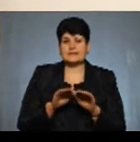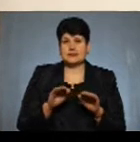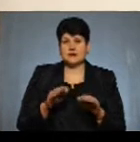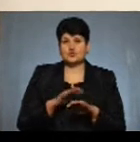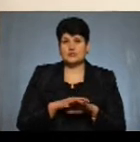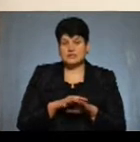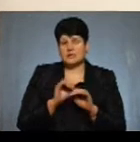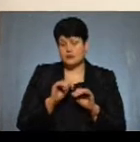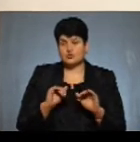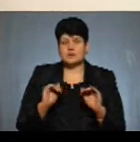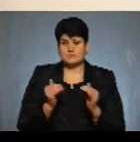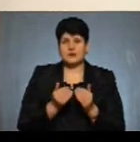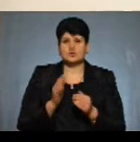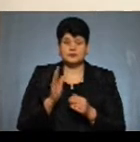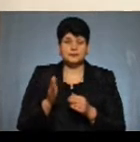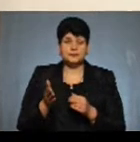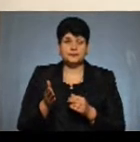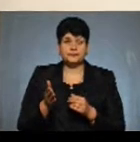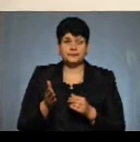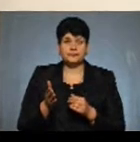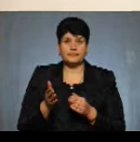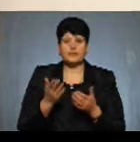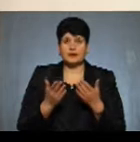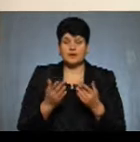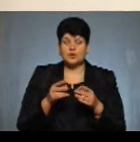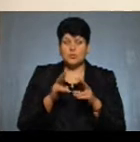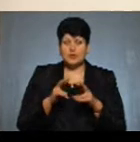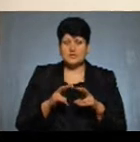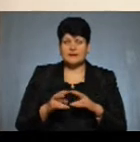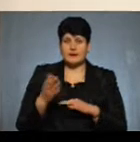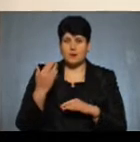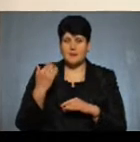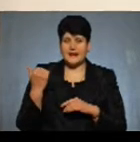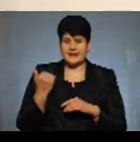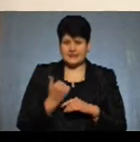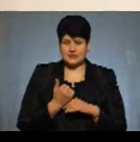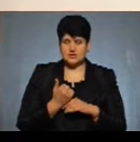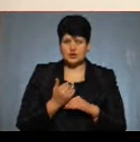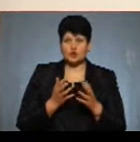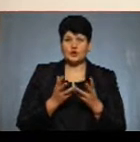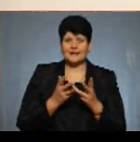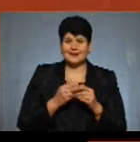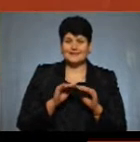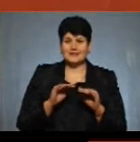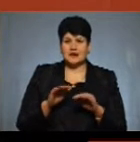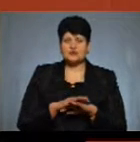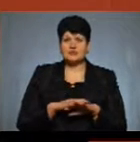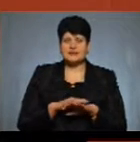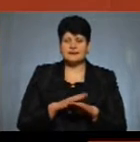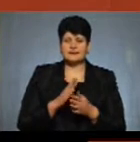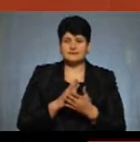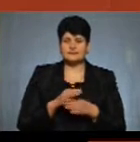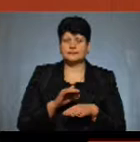дитячого населення може зменшати, тому що, якщо проаналізувати попередній тиждень, то кількість дитячого населення,